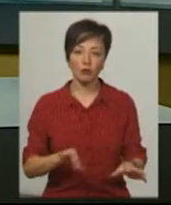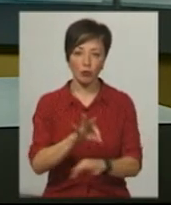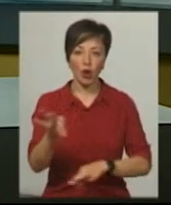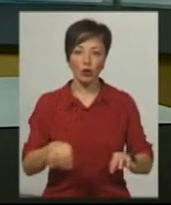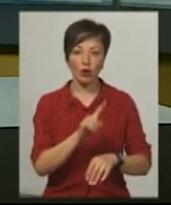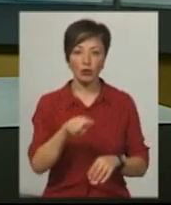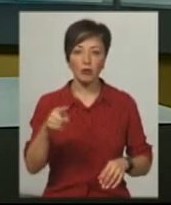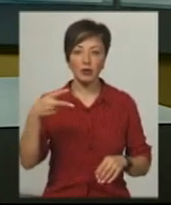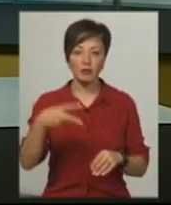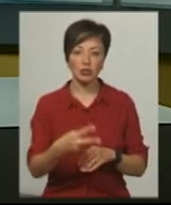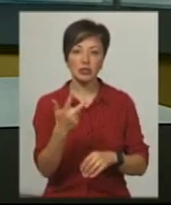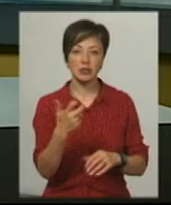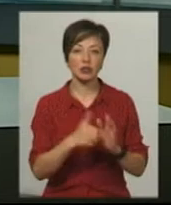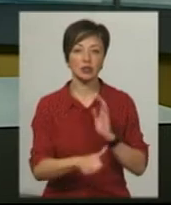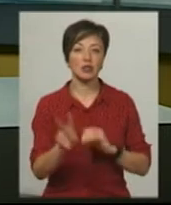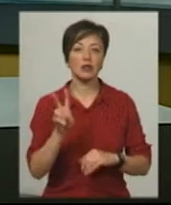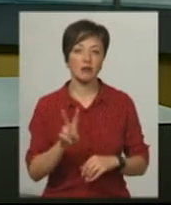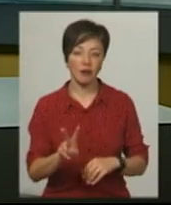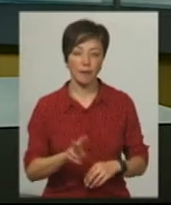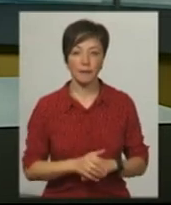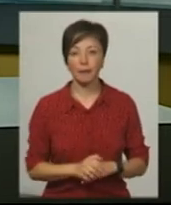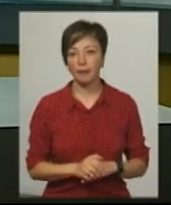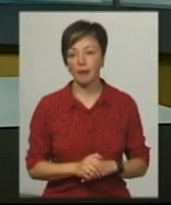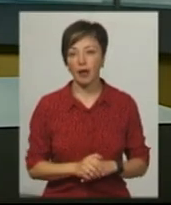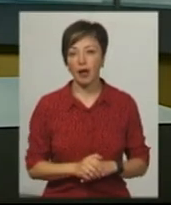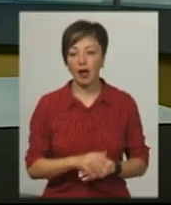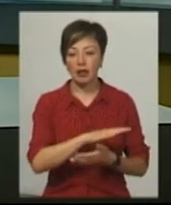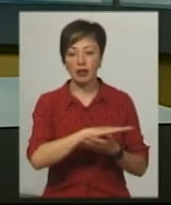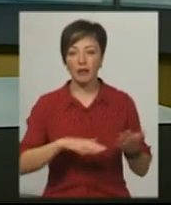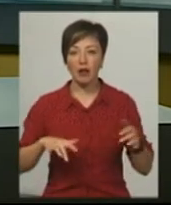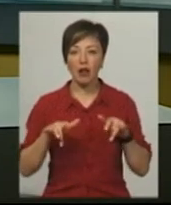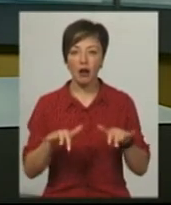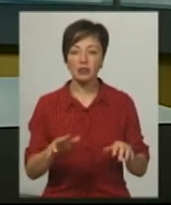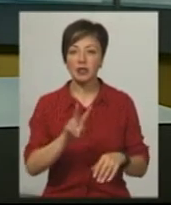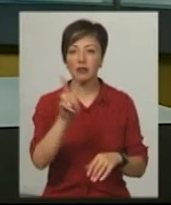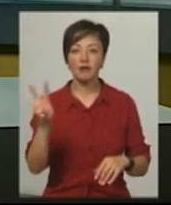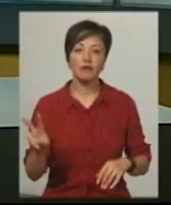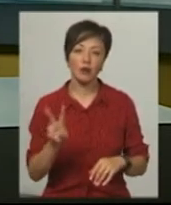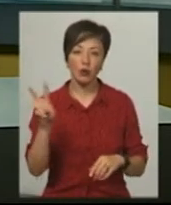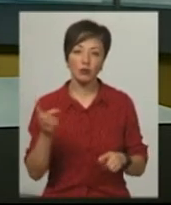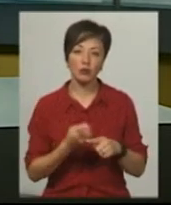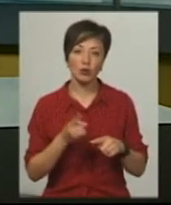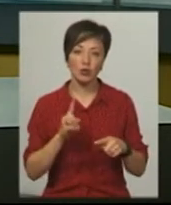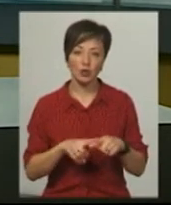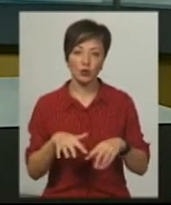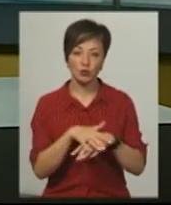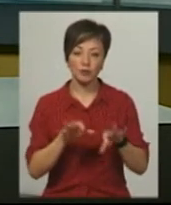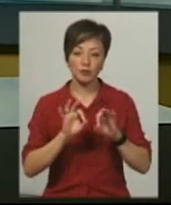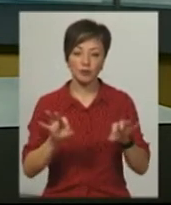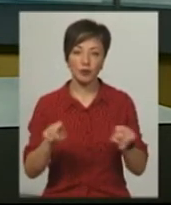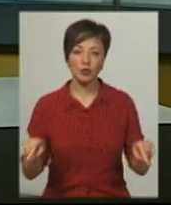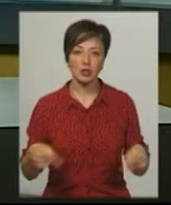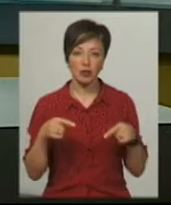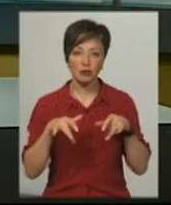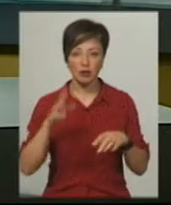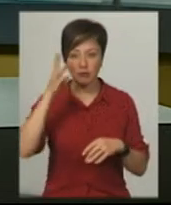номер 2362 Максима Бужанського. Тривала акція майже 2 години. Про це Суспільному сказав організатор заходу